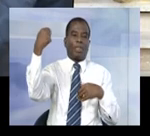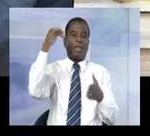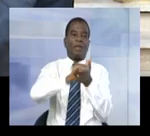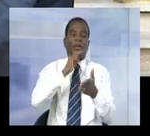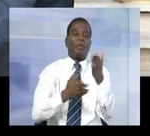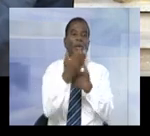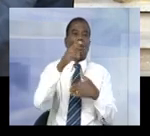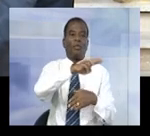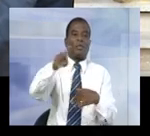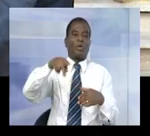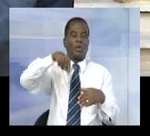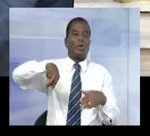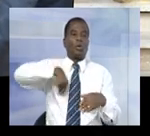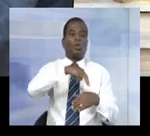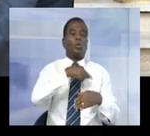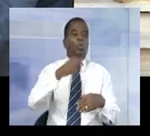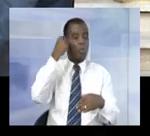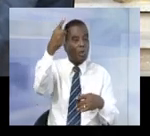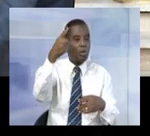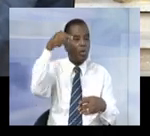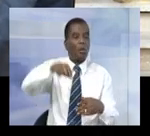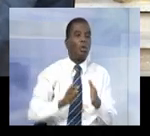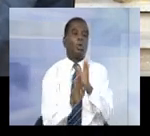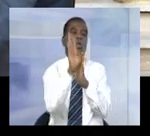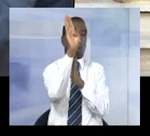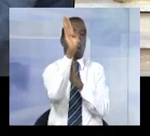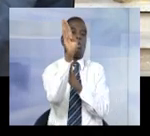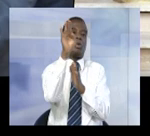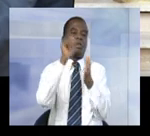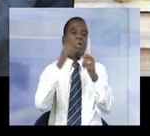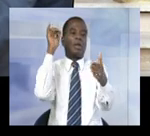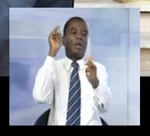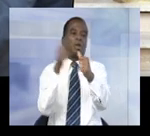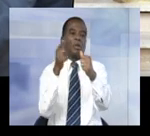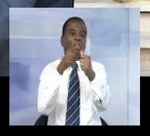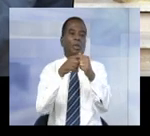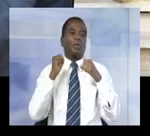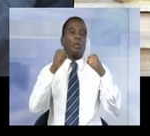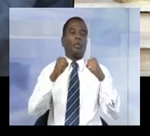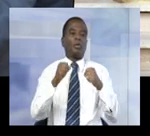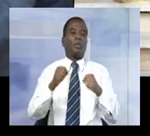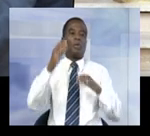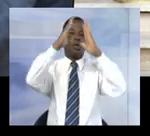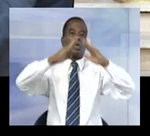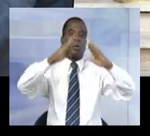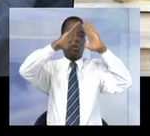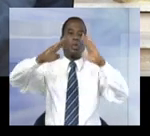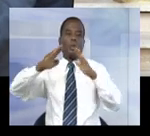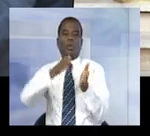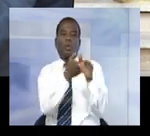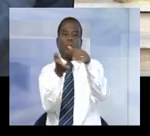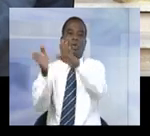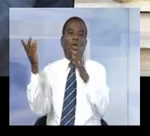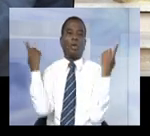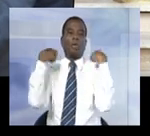c'est par vous que nous sommes en train de comprendre que l'émergence, c'est d'abord l'énergie, c'est d'abord les infrastructures. Et depuis